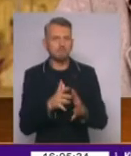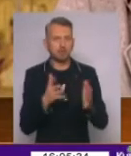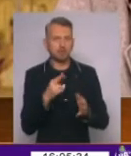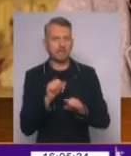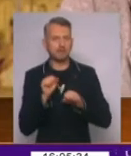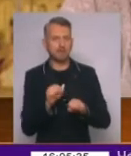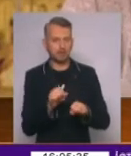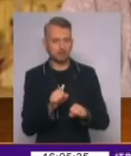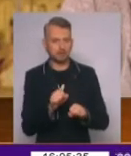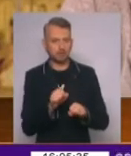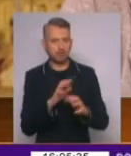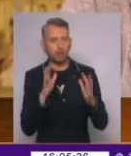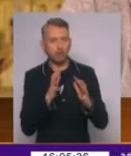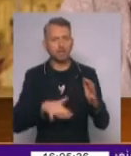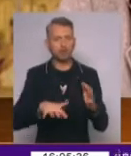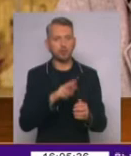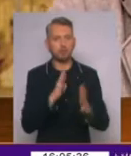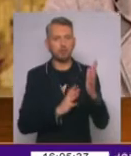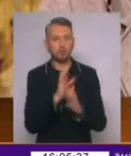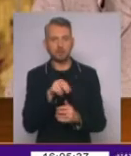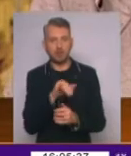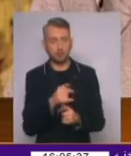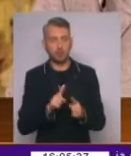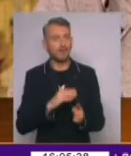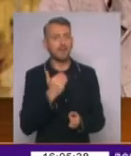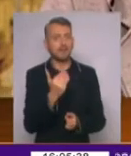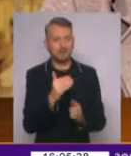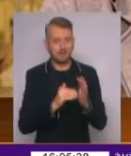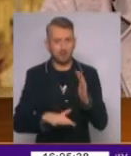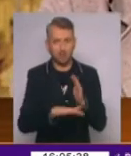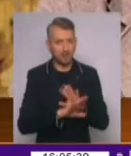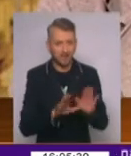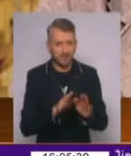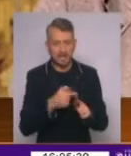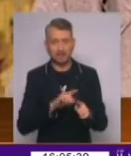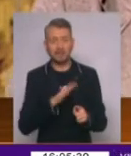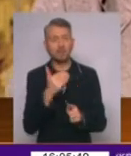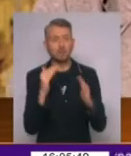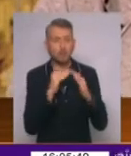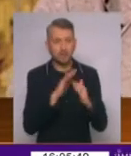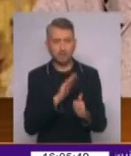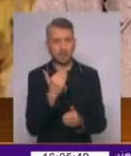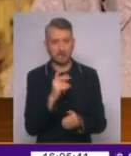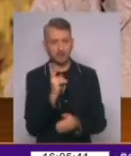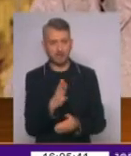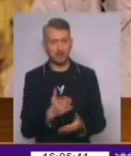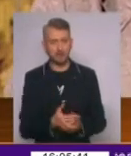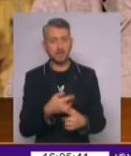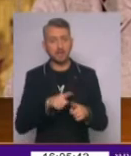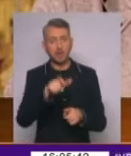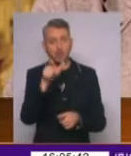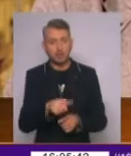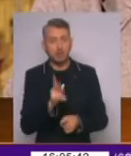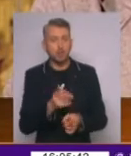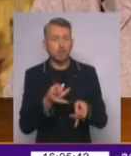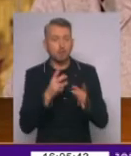захисту охоронної зони Бацаду, хоча це не її подвір'я, це не її будинок, не її квартира. Це людина, яка